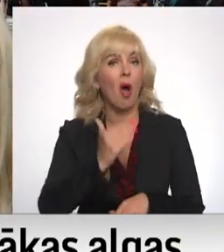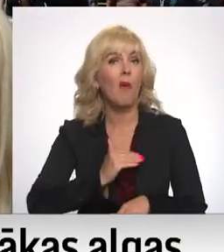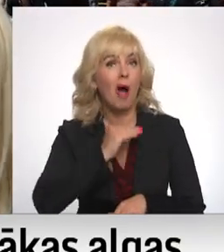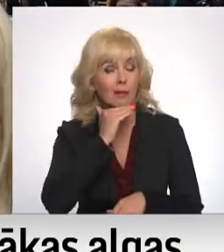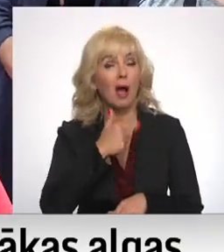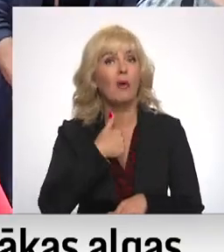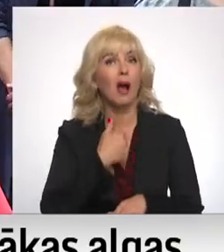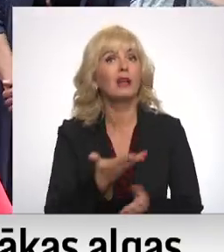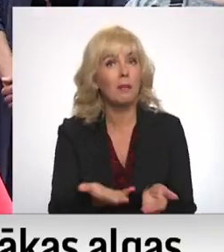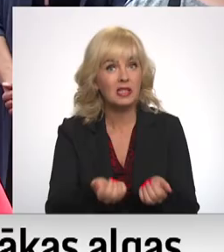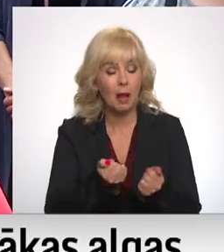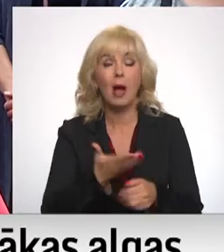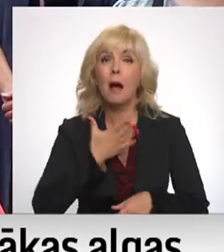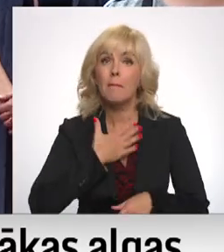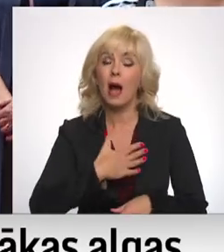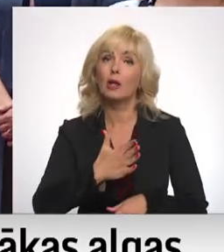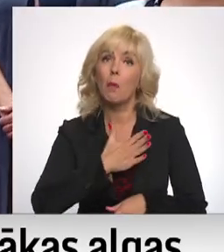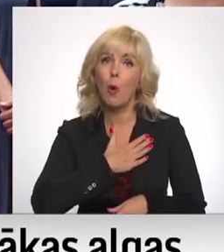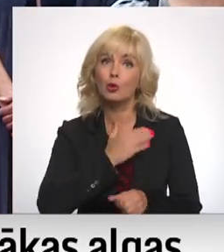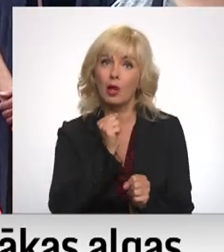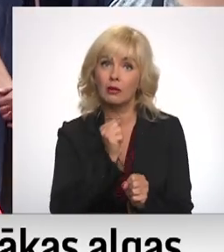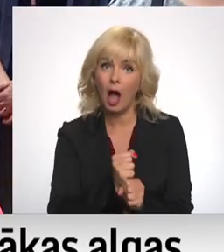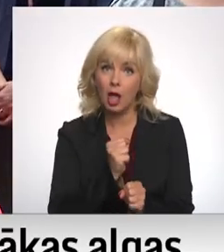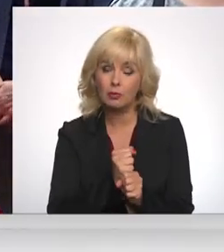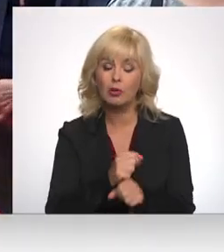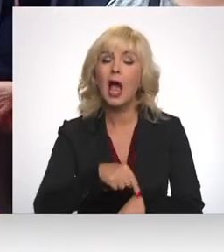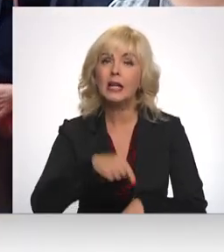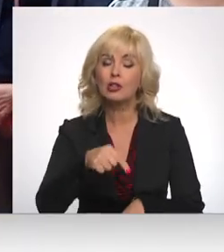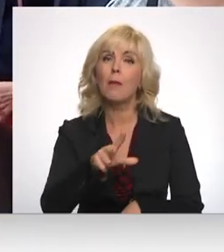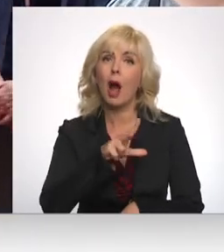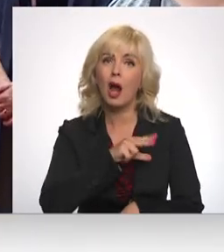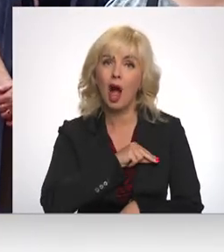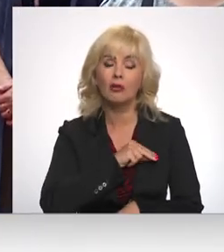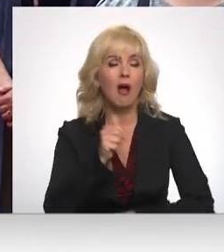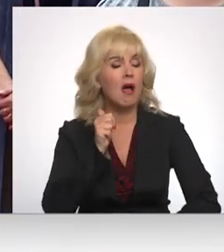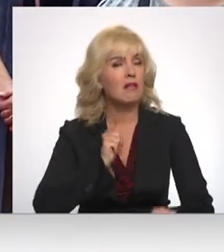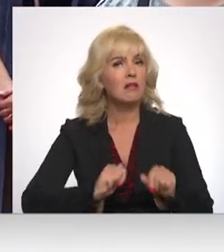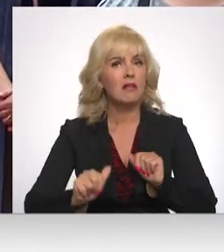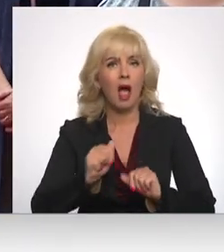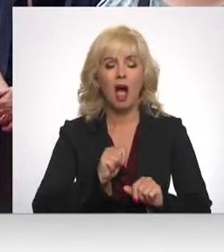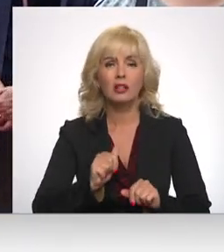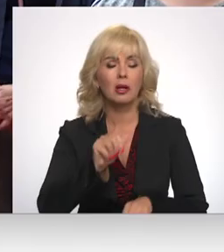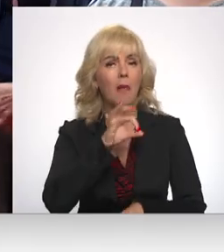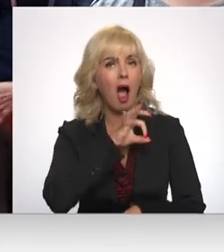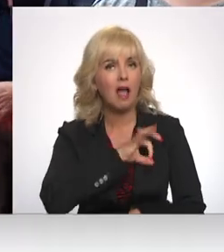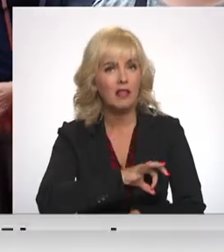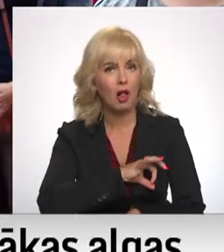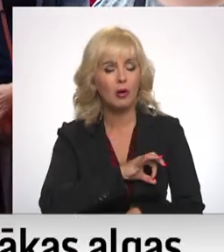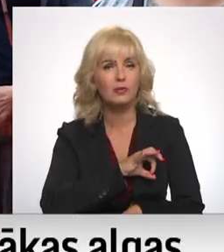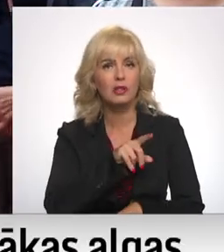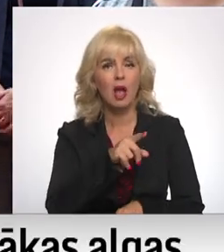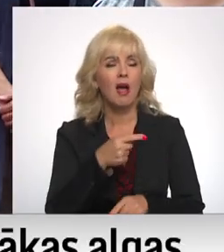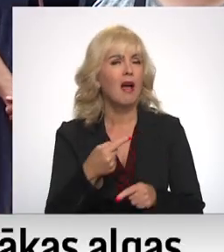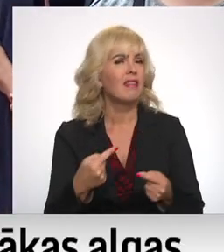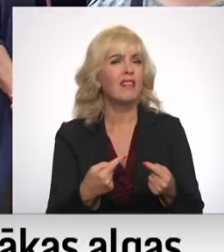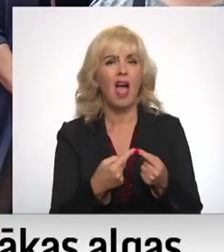saņemt. Mums patīk savs darbs, mēs izjūtam gandarījumu, bet mums neapmierina atalgojums. Mums nedara piemaksas,